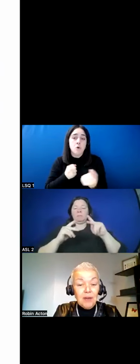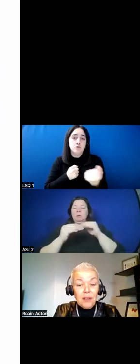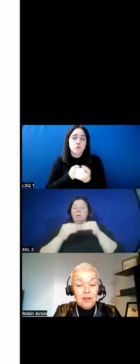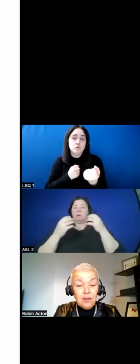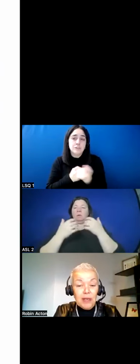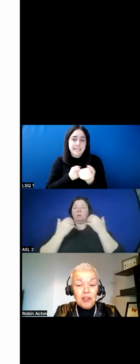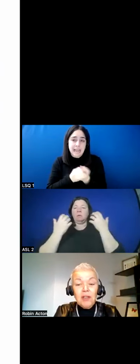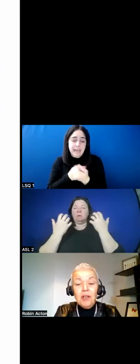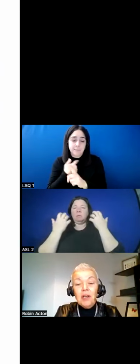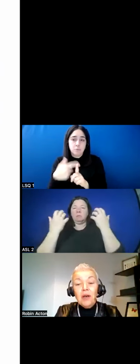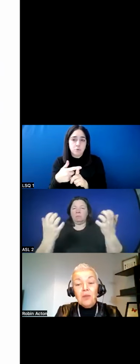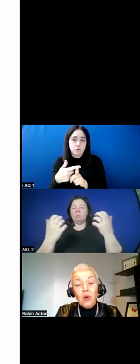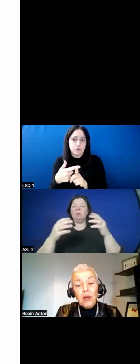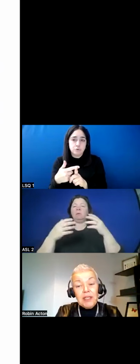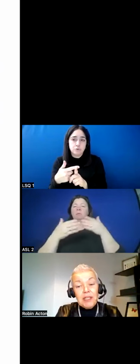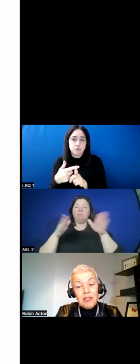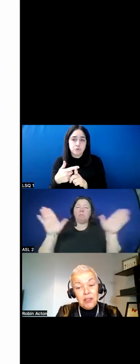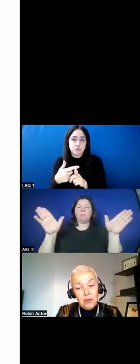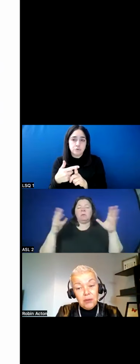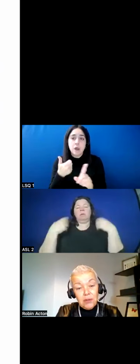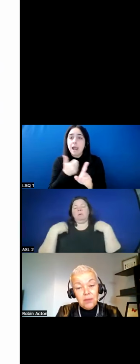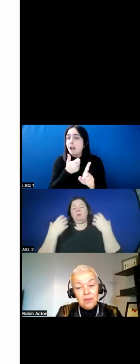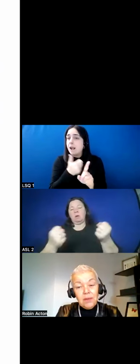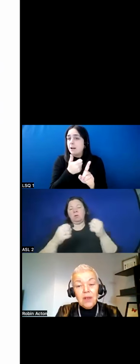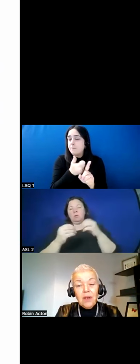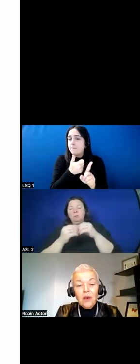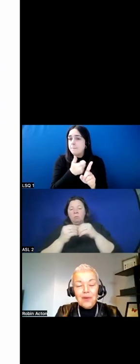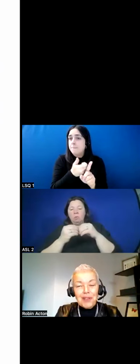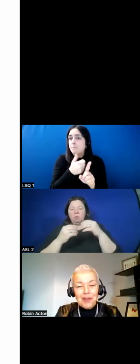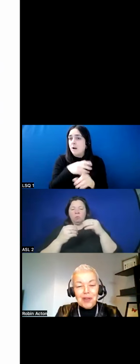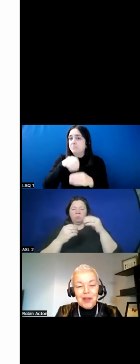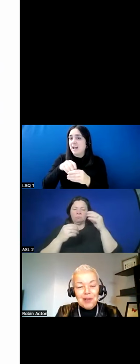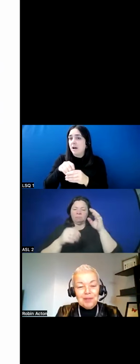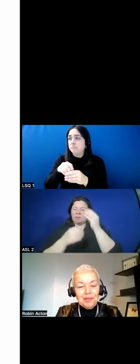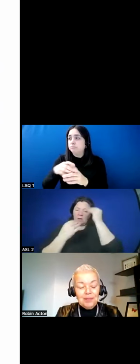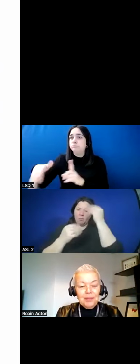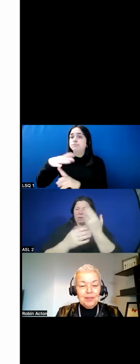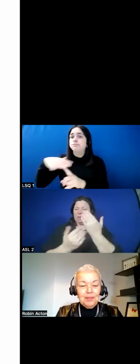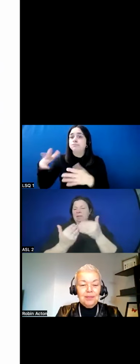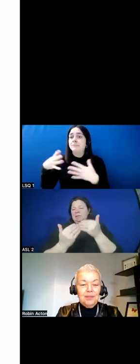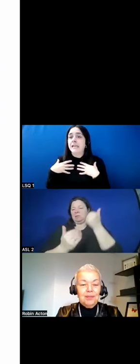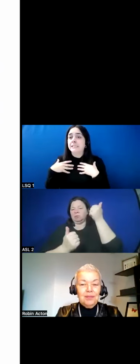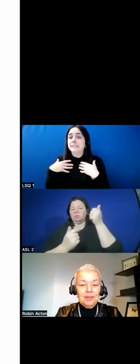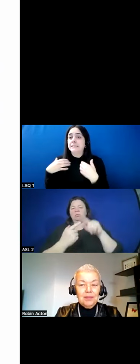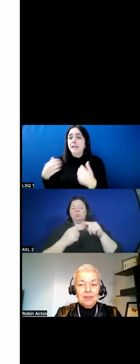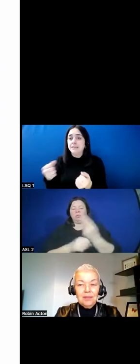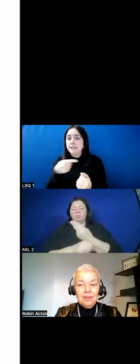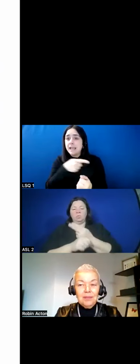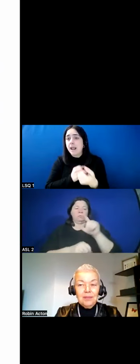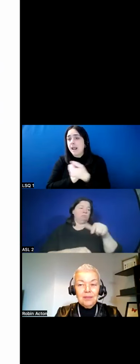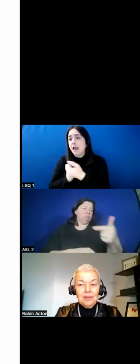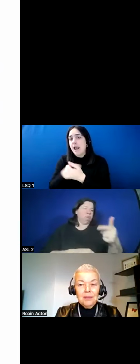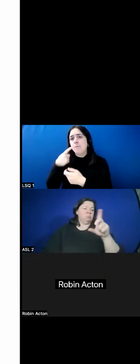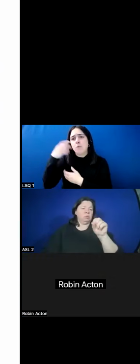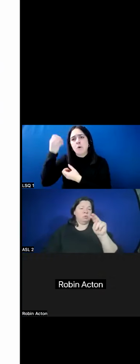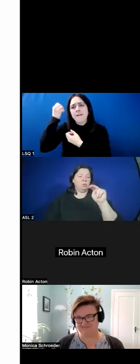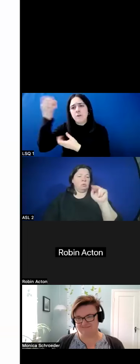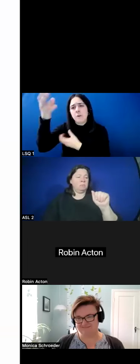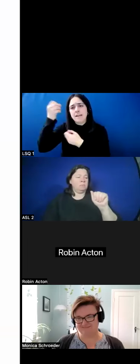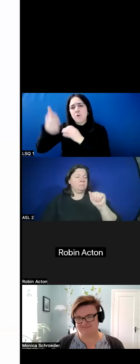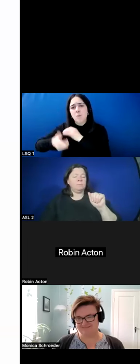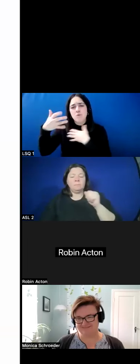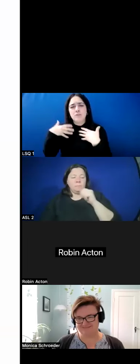et elle fait beaucoup pour aider les gens dans le domaine de la santé pour que les renseignements soient plus faciles à utiliser. Donna, la parole est à